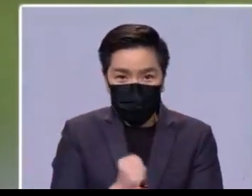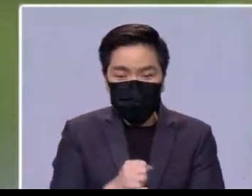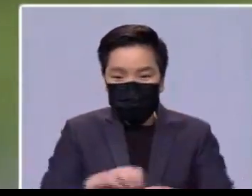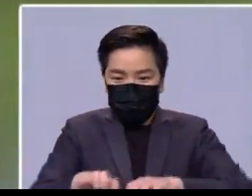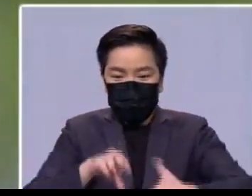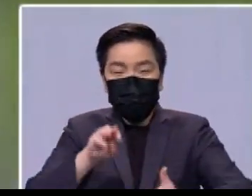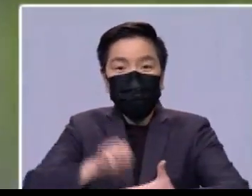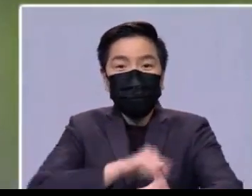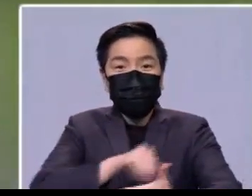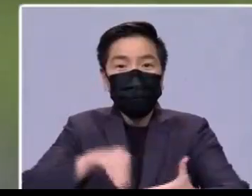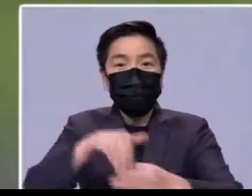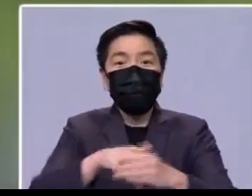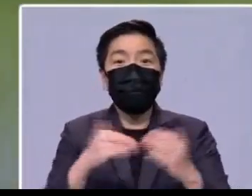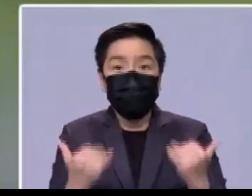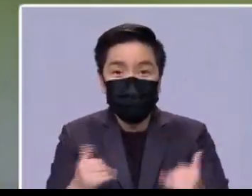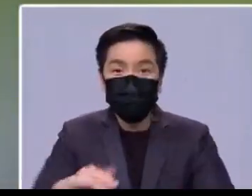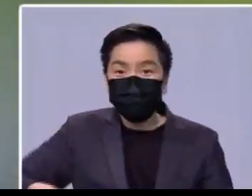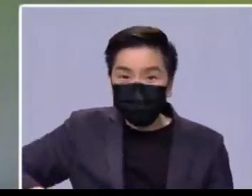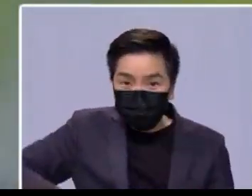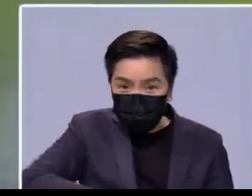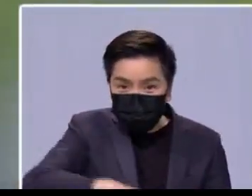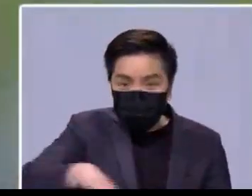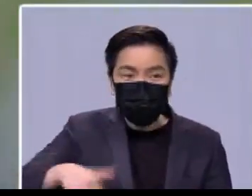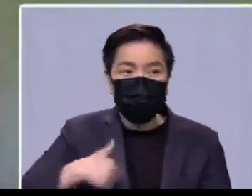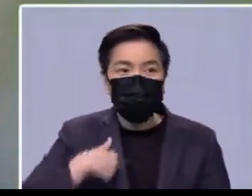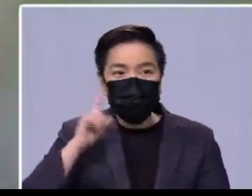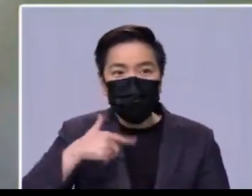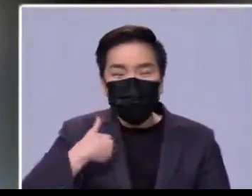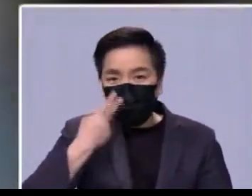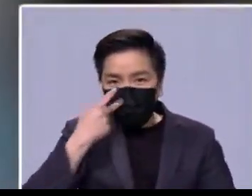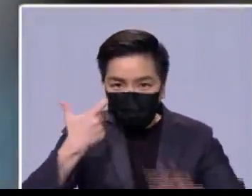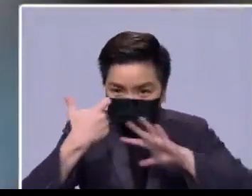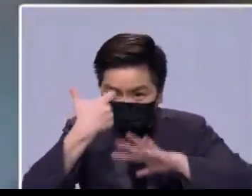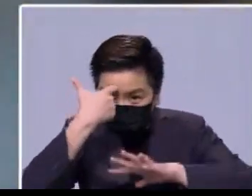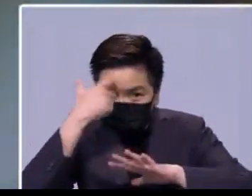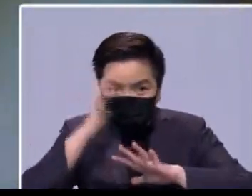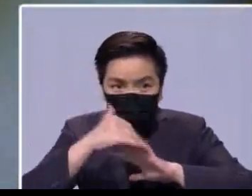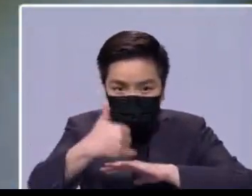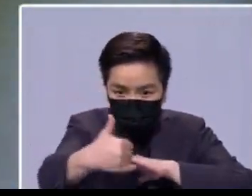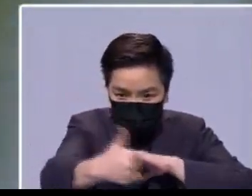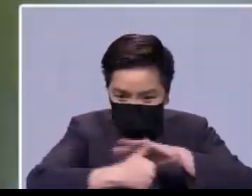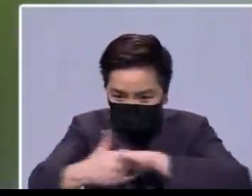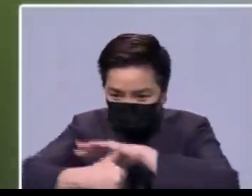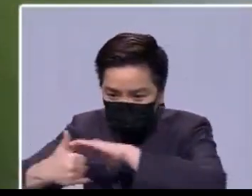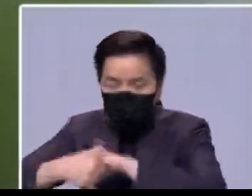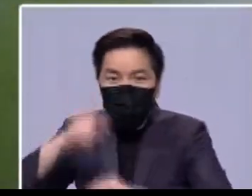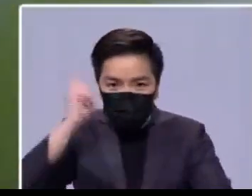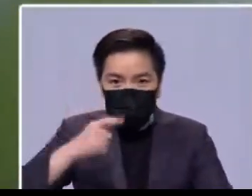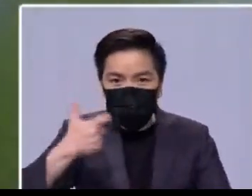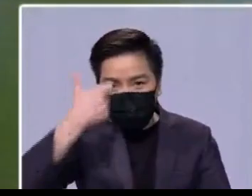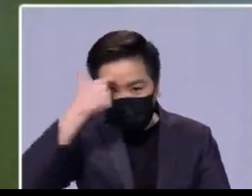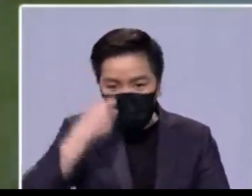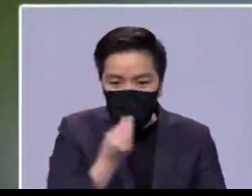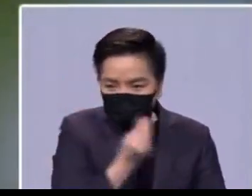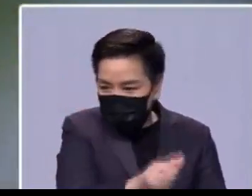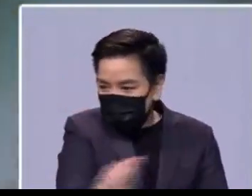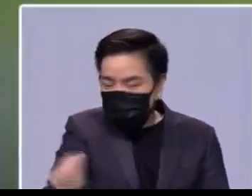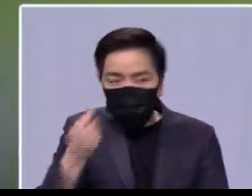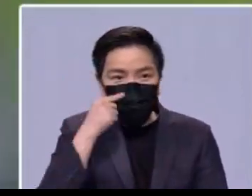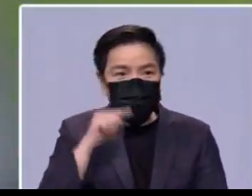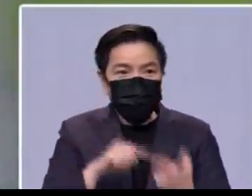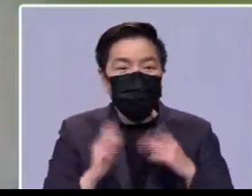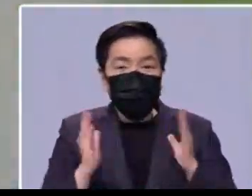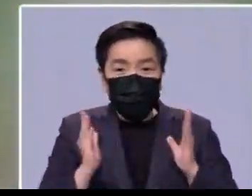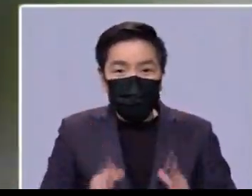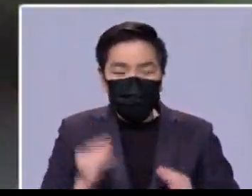จัดการเลือกตั้งครั้งนี้แล้วก็ยังมีการตรวจวัดคัดกรองผู้ที่จะเข้าไปใช้สิทธิ์ในหน่วยเลือกตั้งเพื่อความปลอดภัยซึ่งก็มี